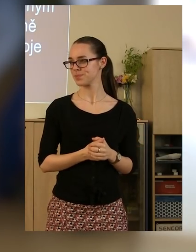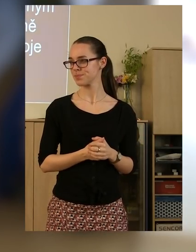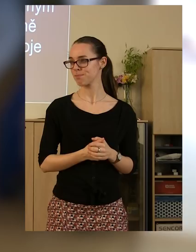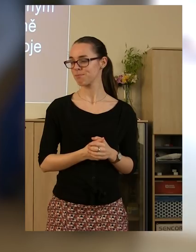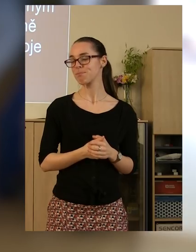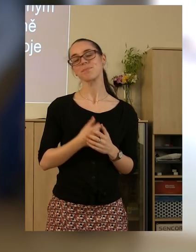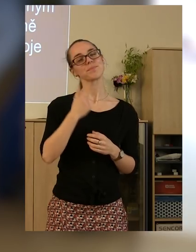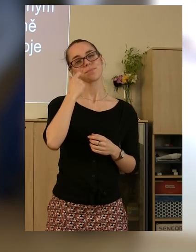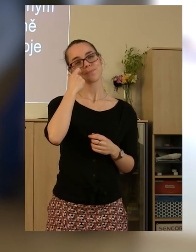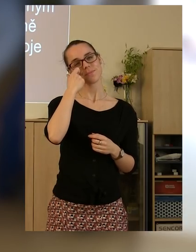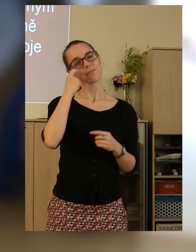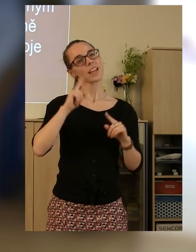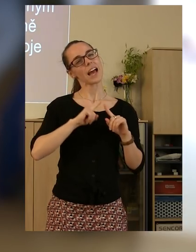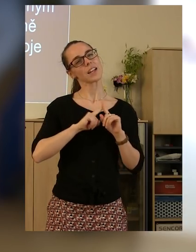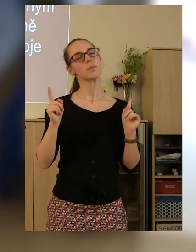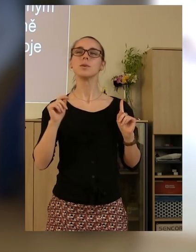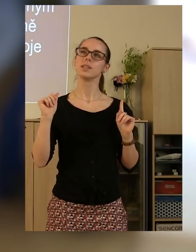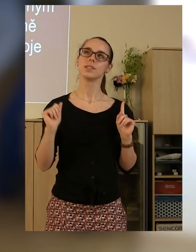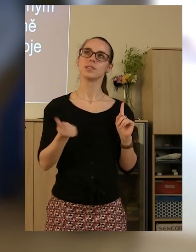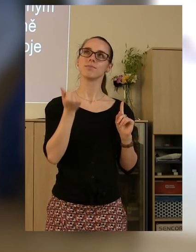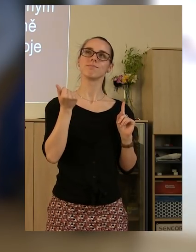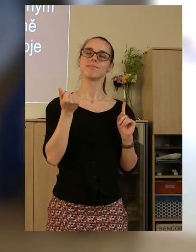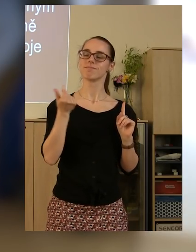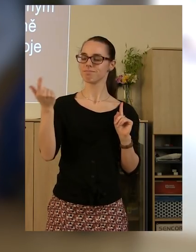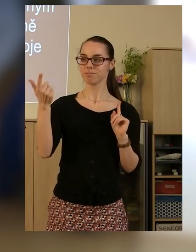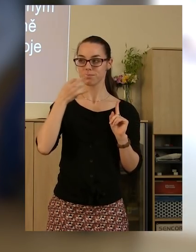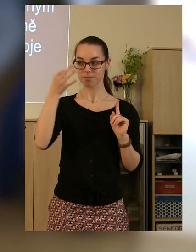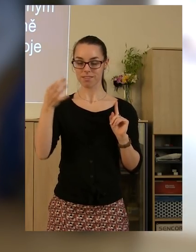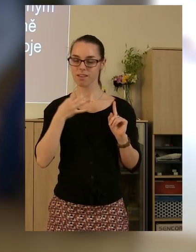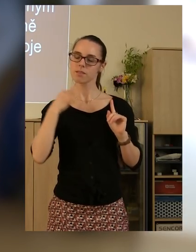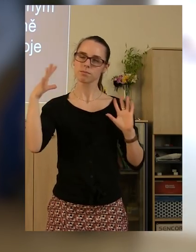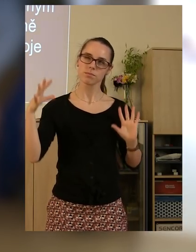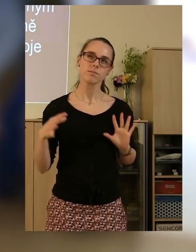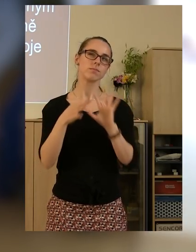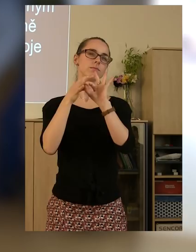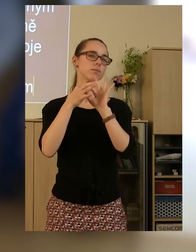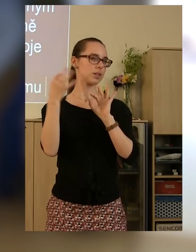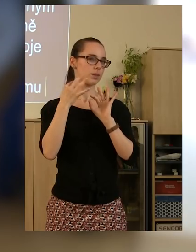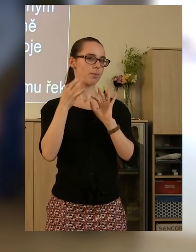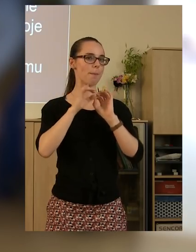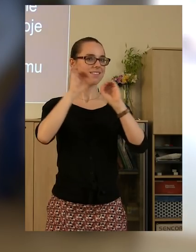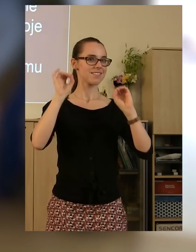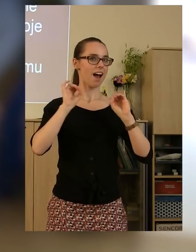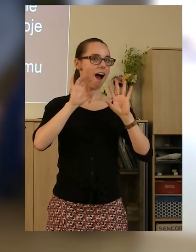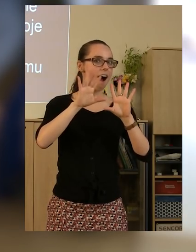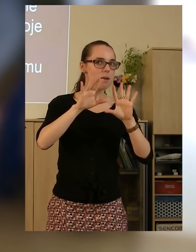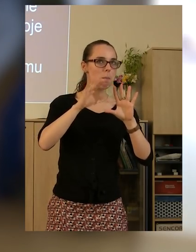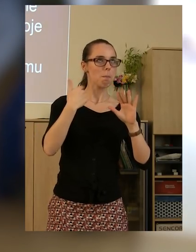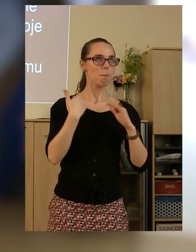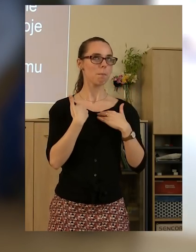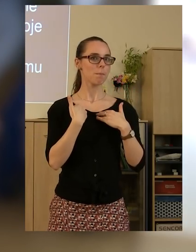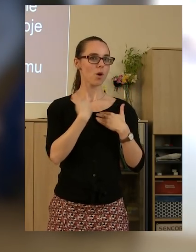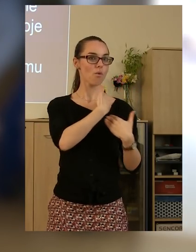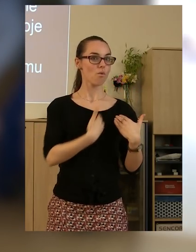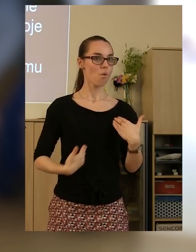A možná, že ještě bych řekl, jako když už se bavíme tady o tom, že dalším mystériem, který koliduje se